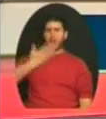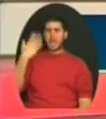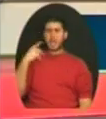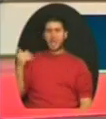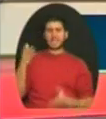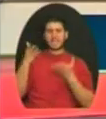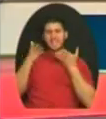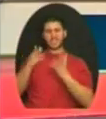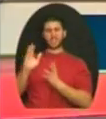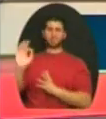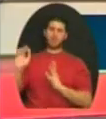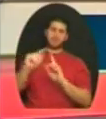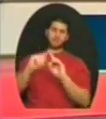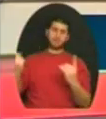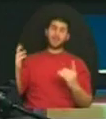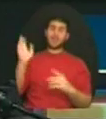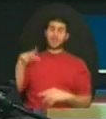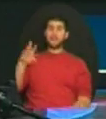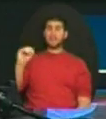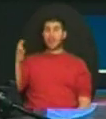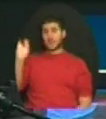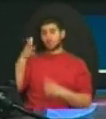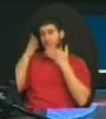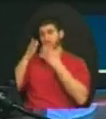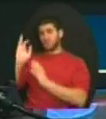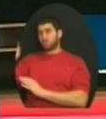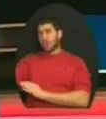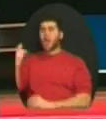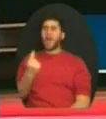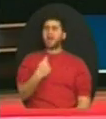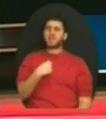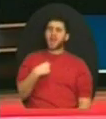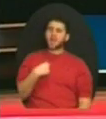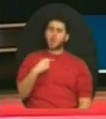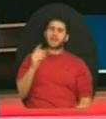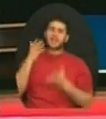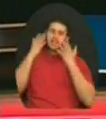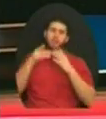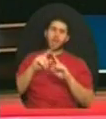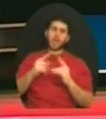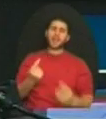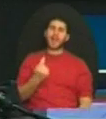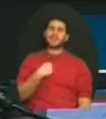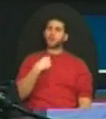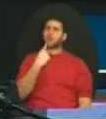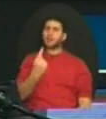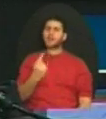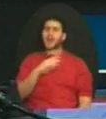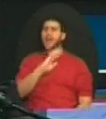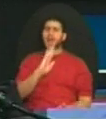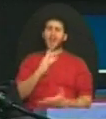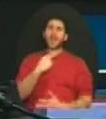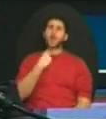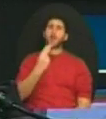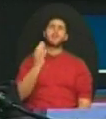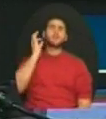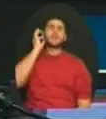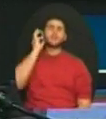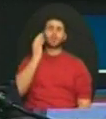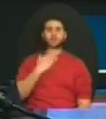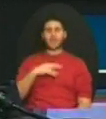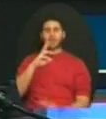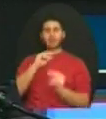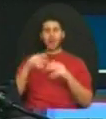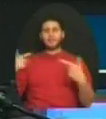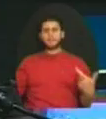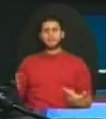להם גישה מסוימת, וגם למיכל יש גישה מסוימת. אנחנו באות בגישה אחרת. אנחנו אומרות הכל הנשי, בא לדבר על